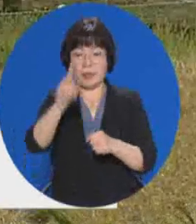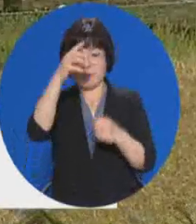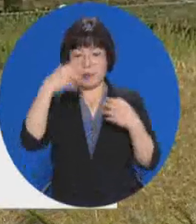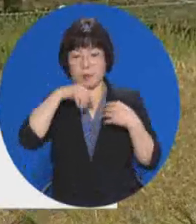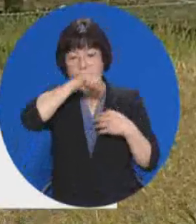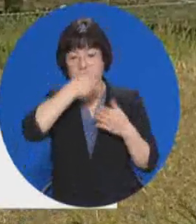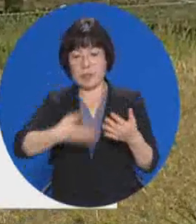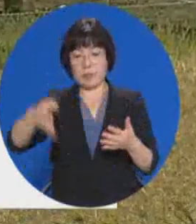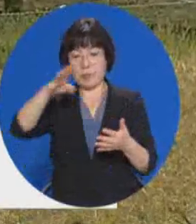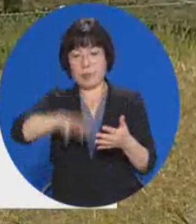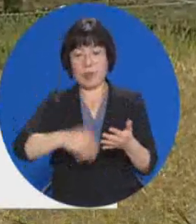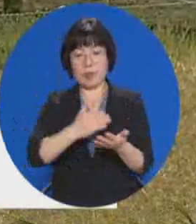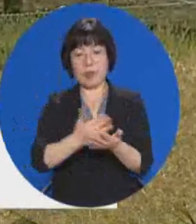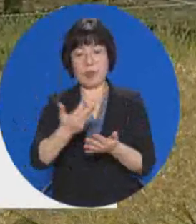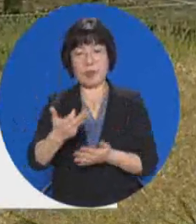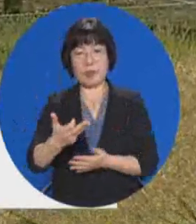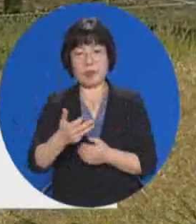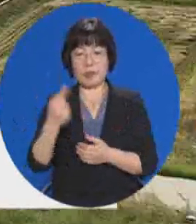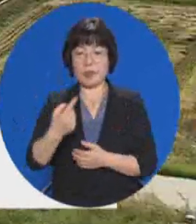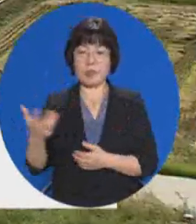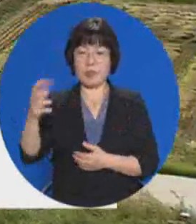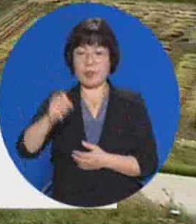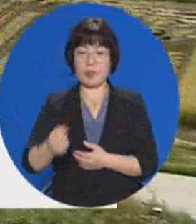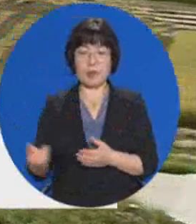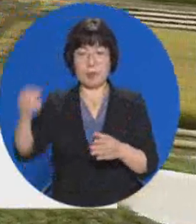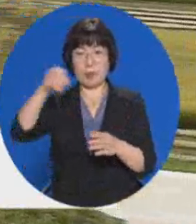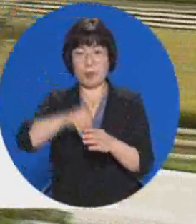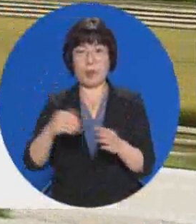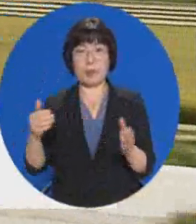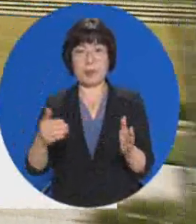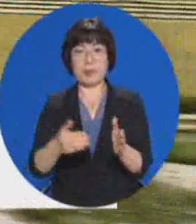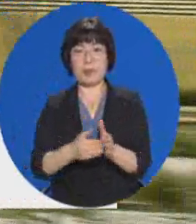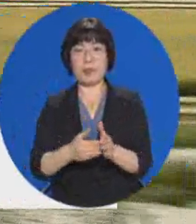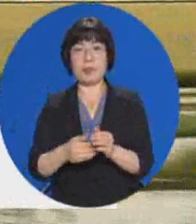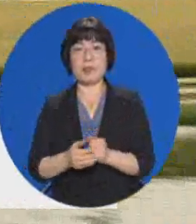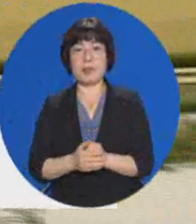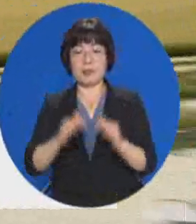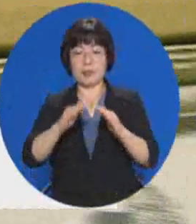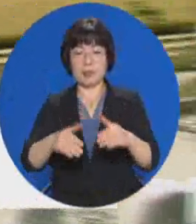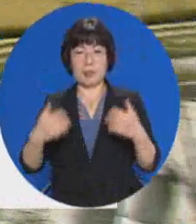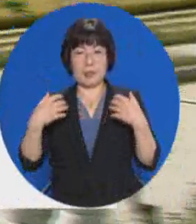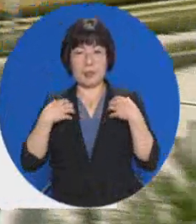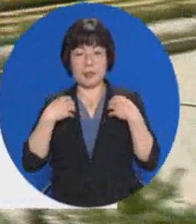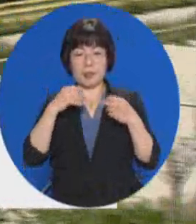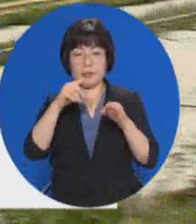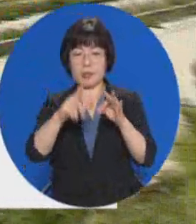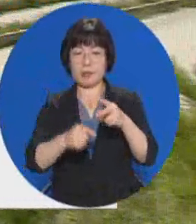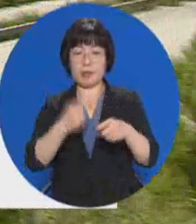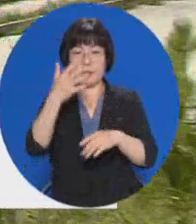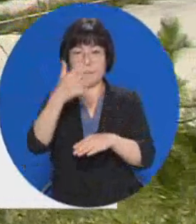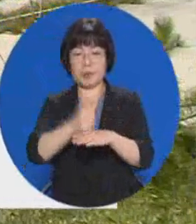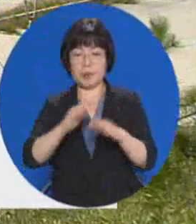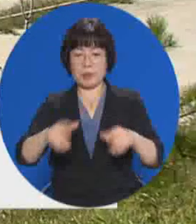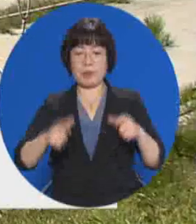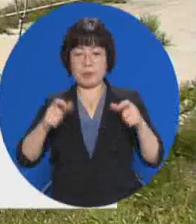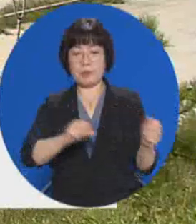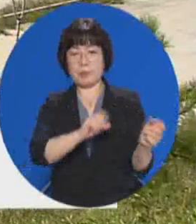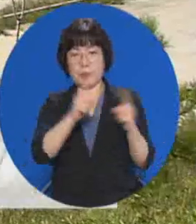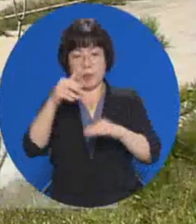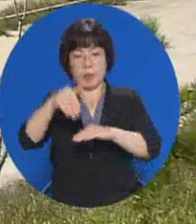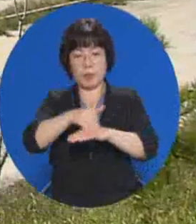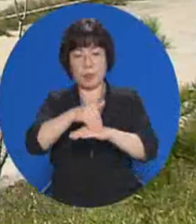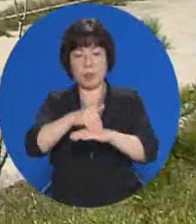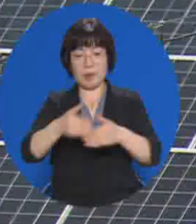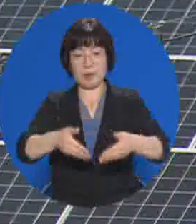예산안에 18개 사업 1천억여 원이 반영돼 있습니다. 전남도는 이달 말까지 전남형 뉴딜